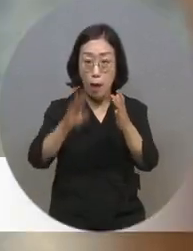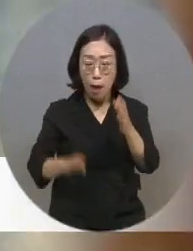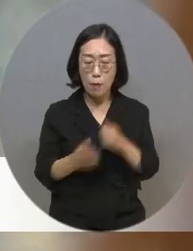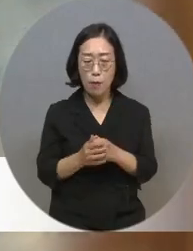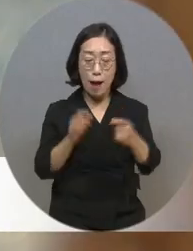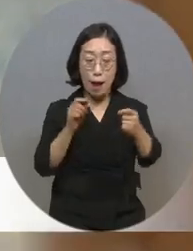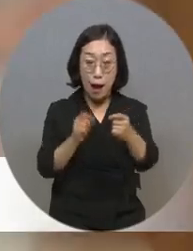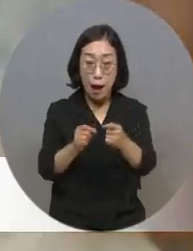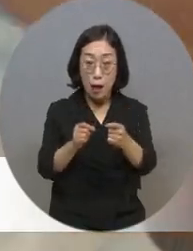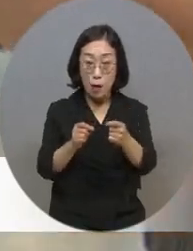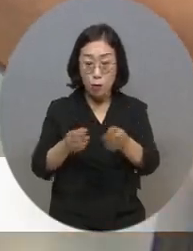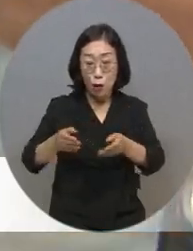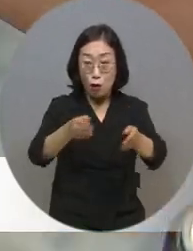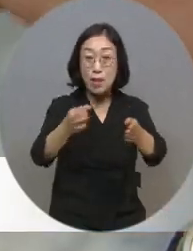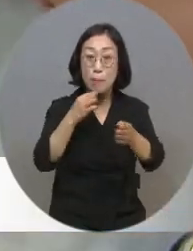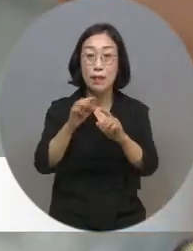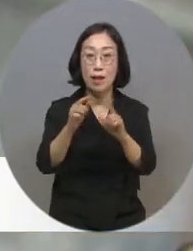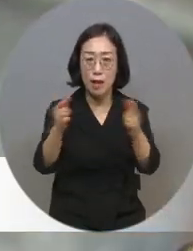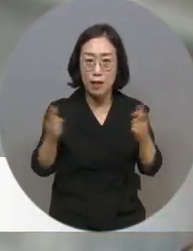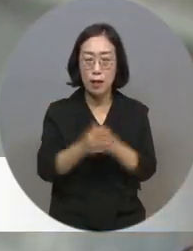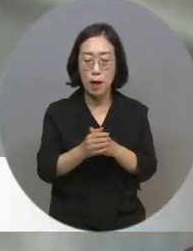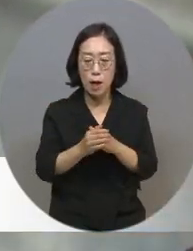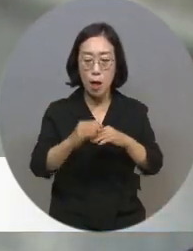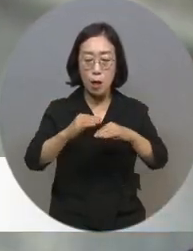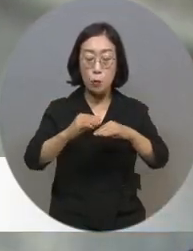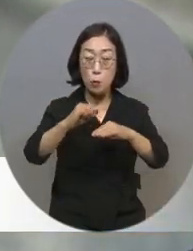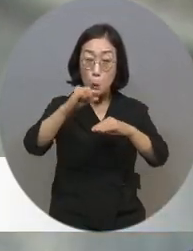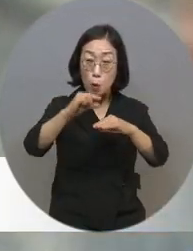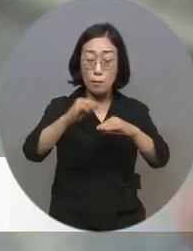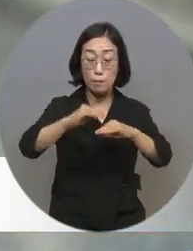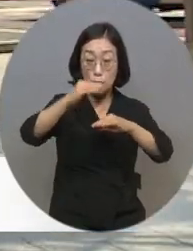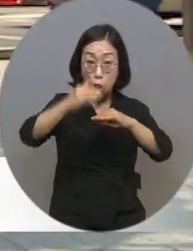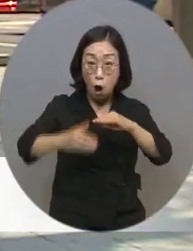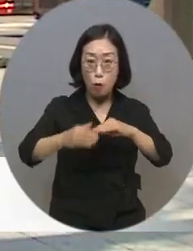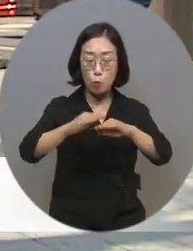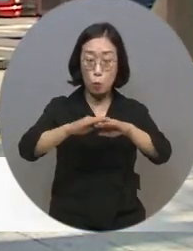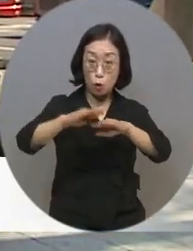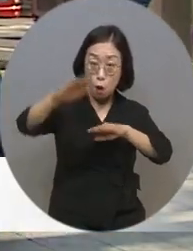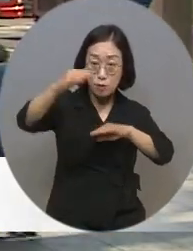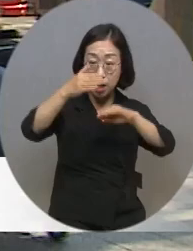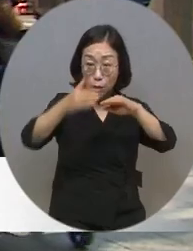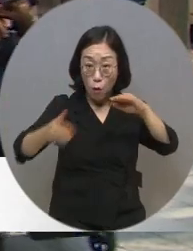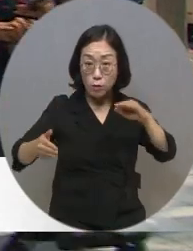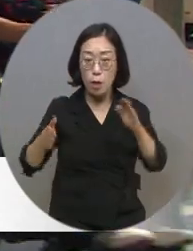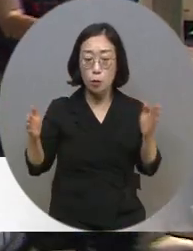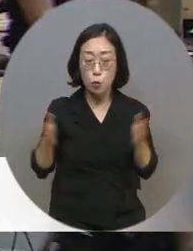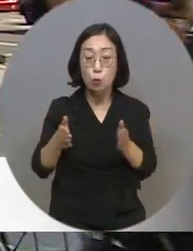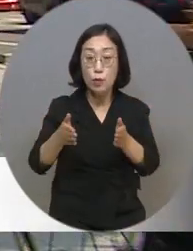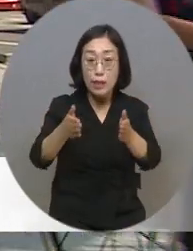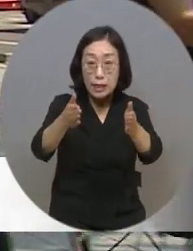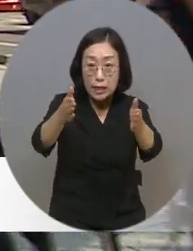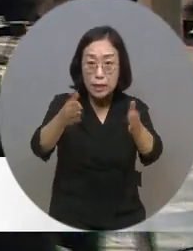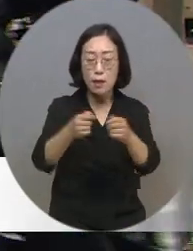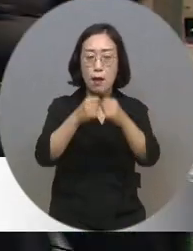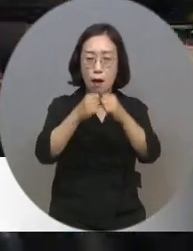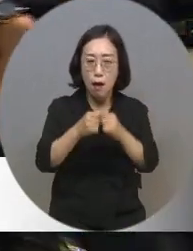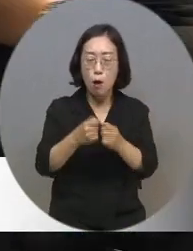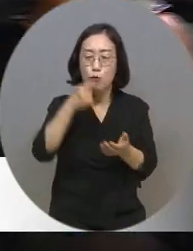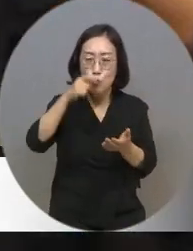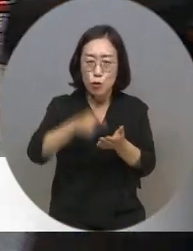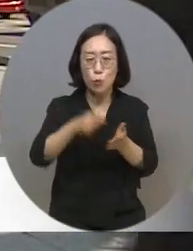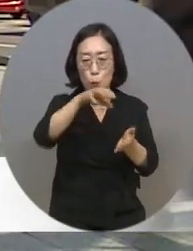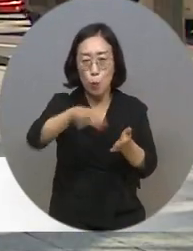알려주는 일 앱과 달리 2m 이상이 있는 곳곳 등을 걸러내고 편한 길로만